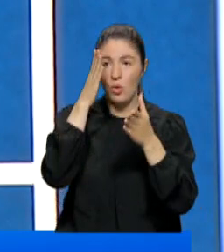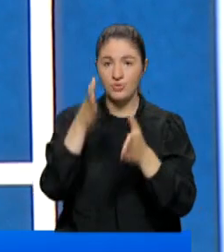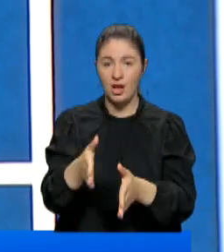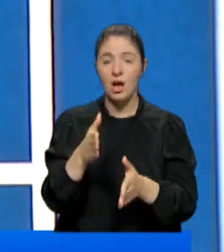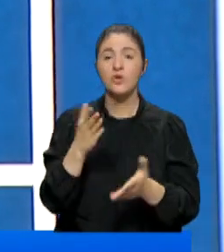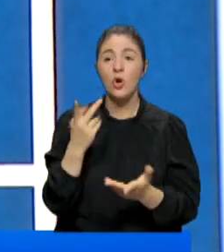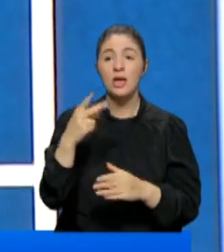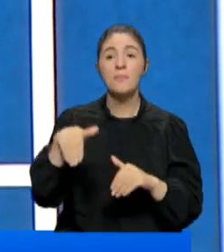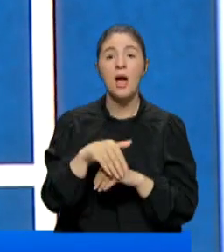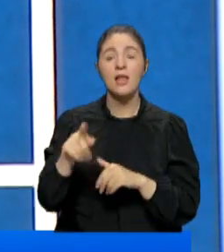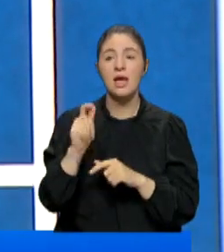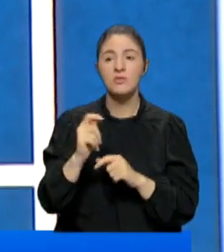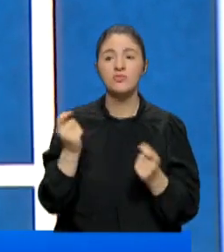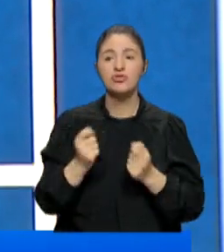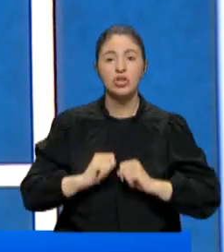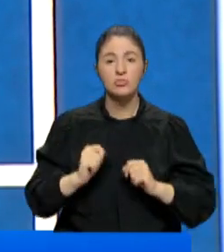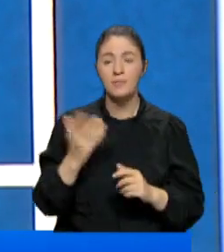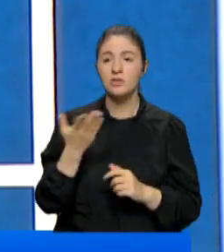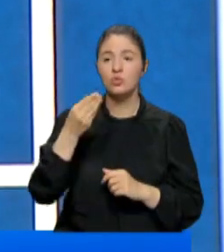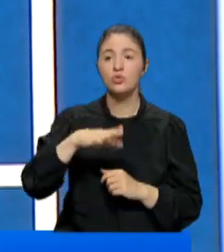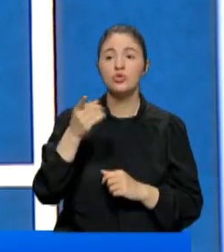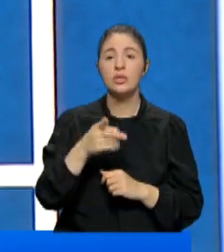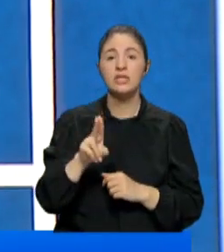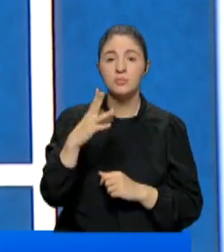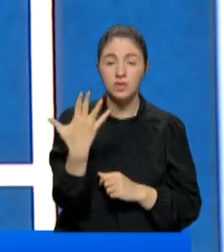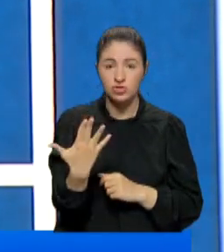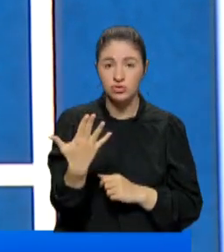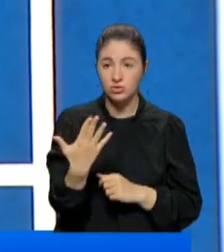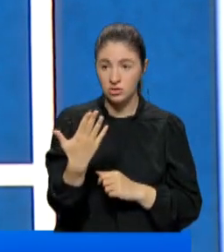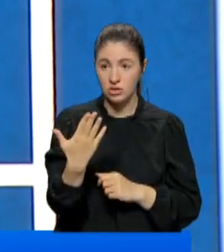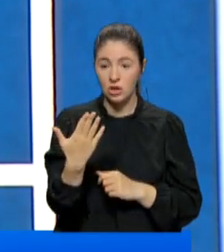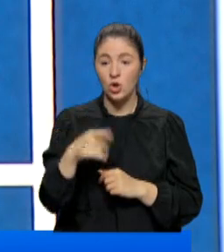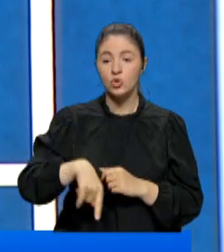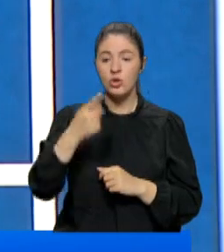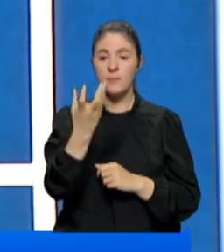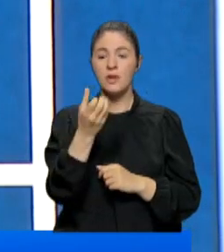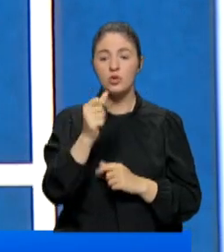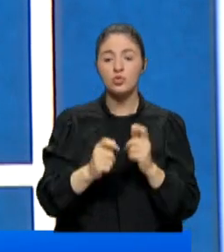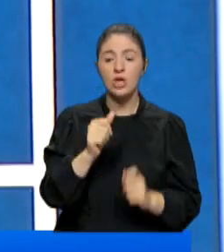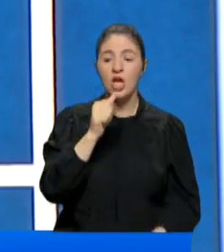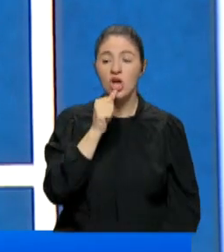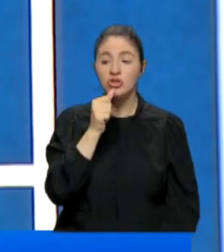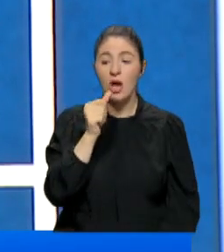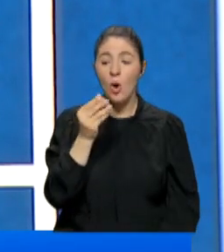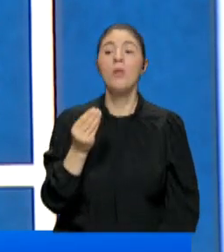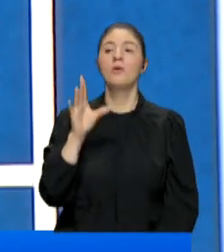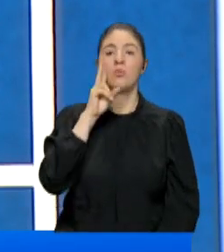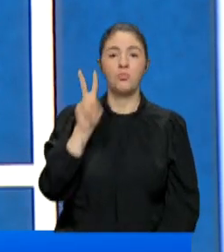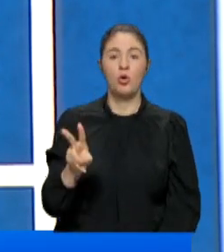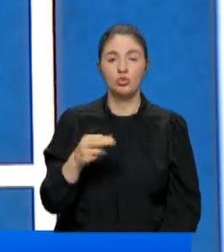odaklandık. Ve o 2 mahallede yaptığımız çalışmalarda mesela çocukların %75'inin günde bir bardak süt içemediğini tespit